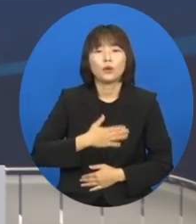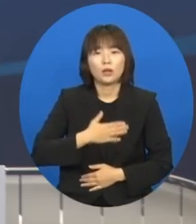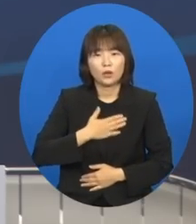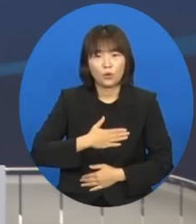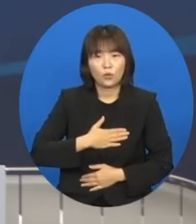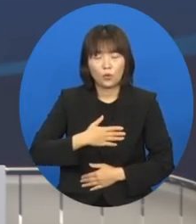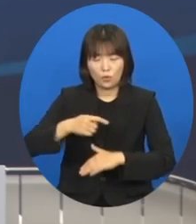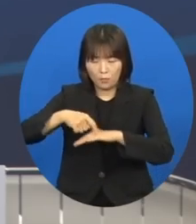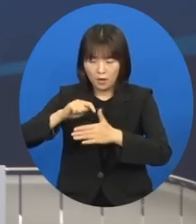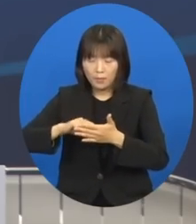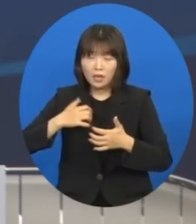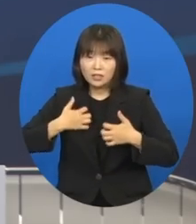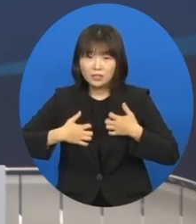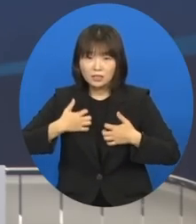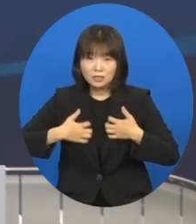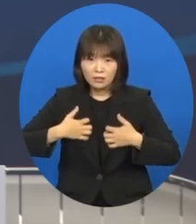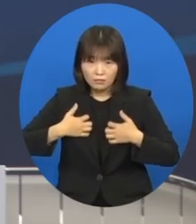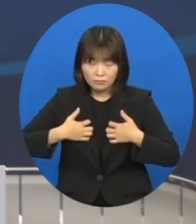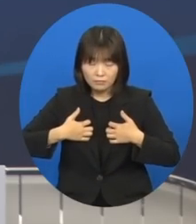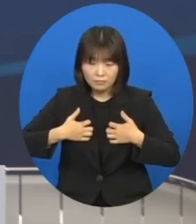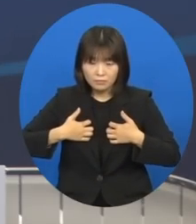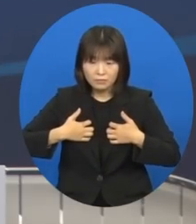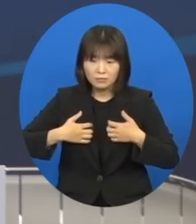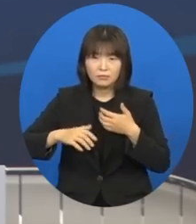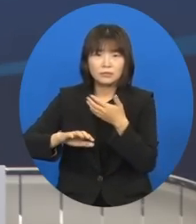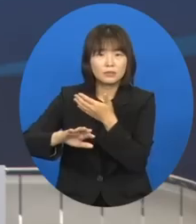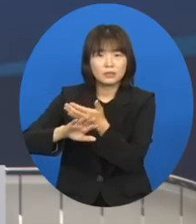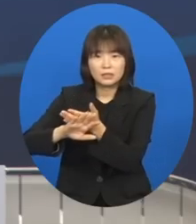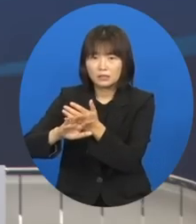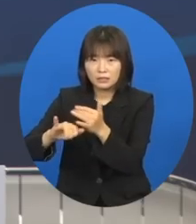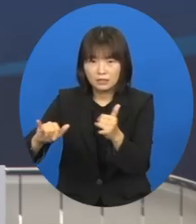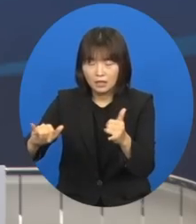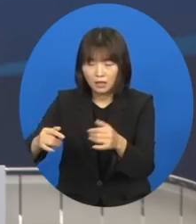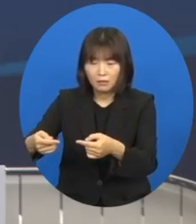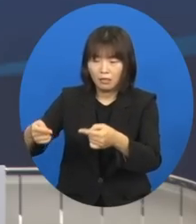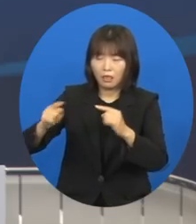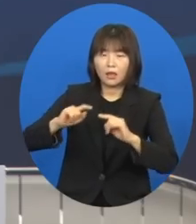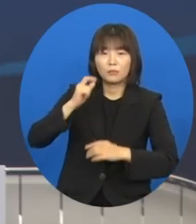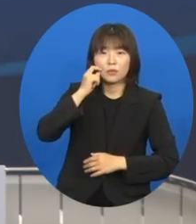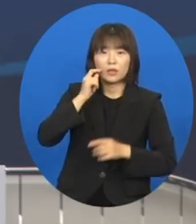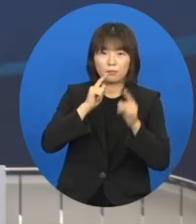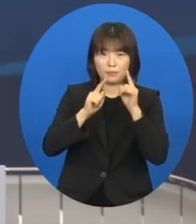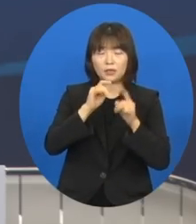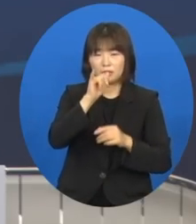마음의 즐거움도 타인이 참여하지 못하느니라는 말씀이 있습니다.